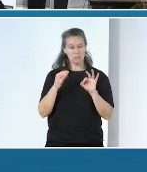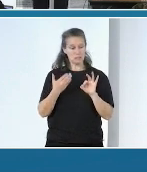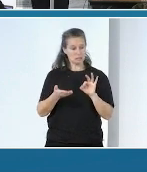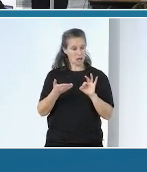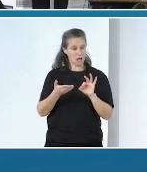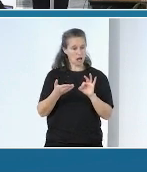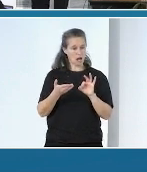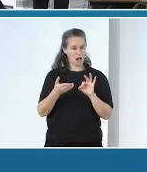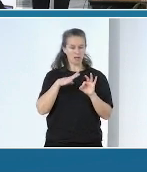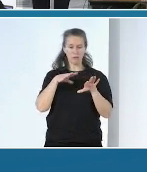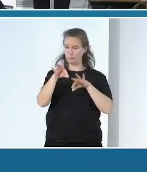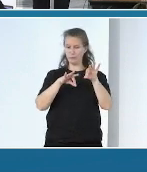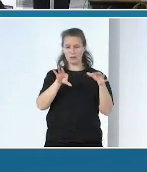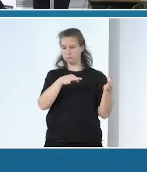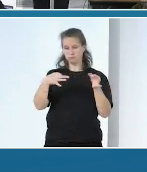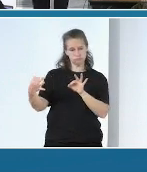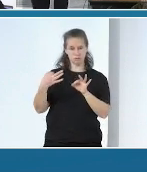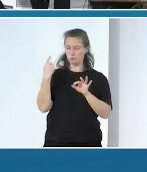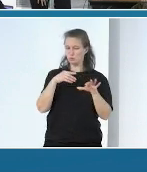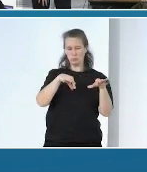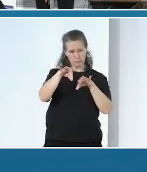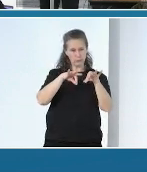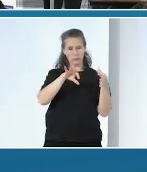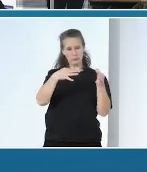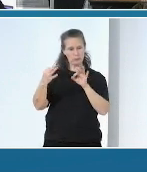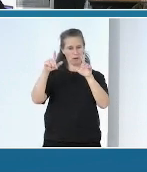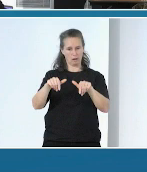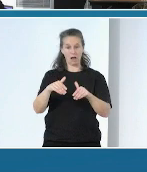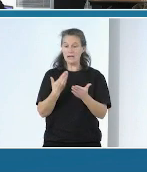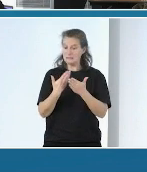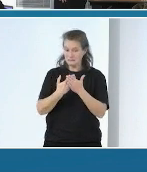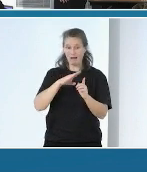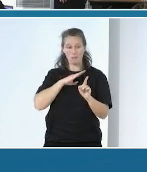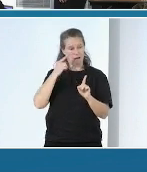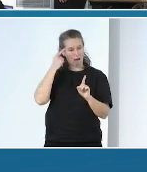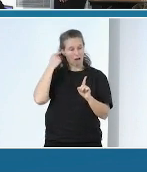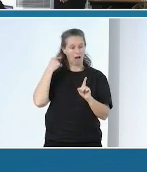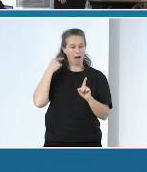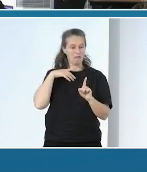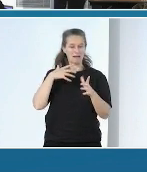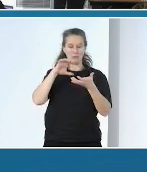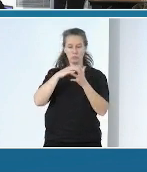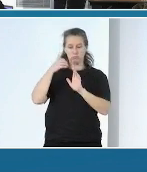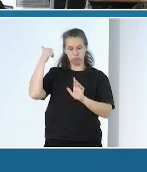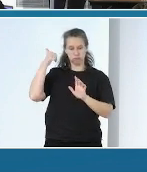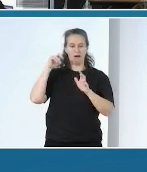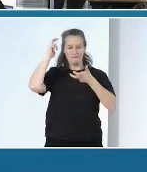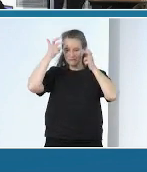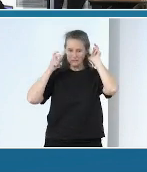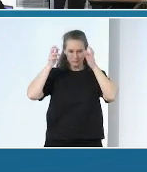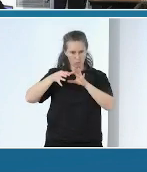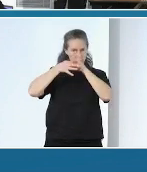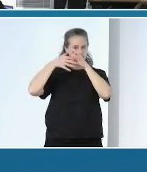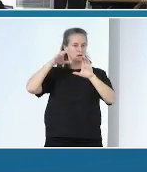C'est quelque chose qui se régule en continu. Et ça, c'est grâce à notre complexe